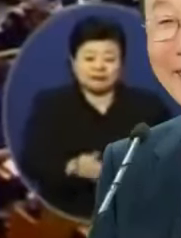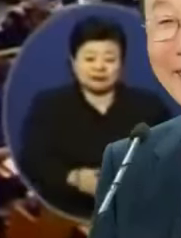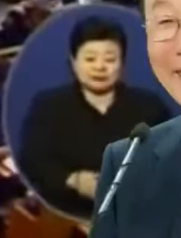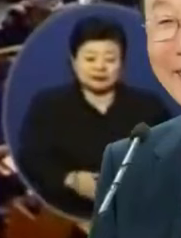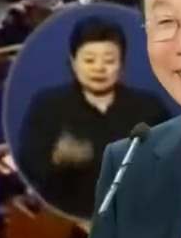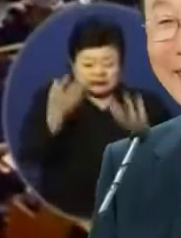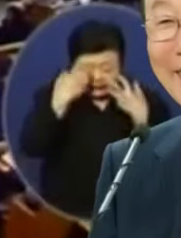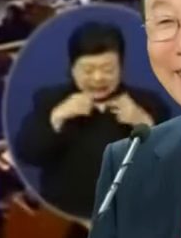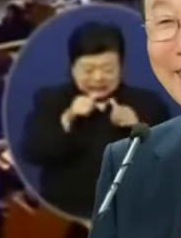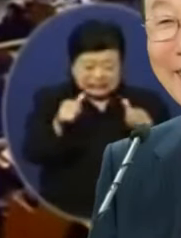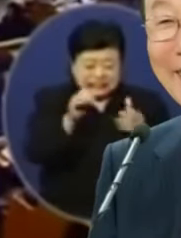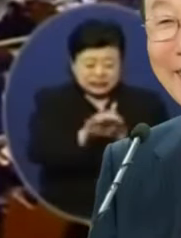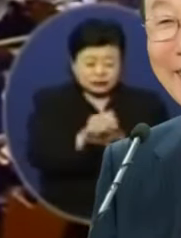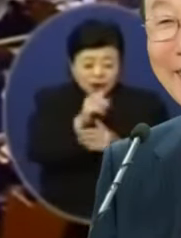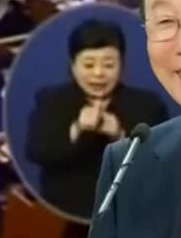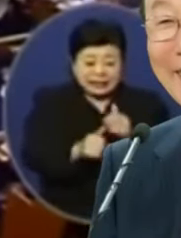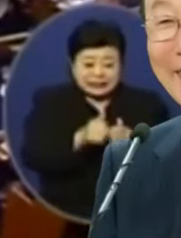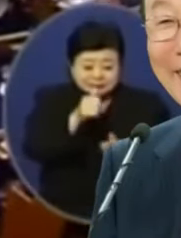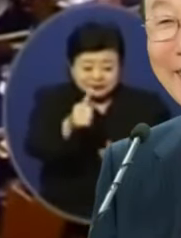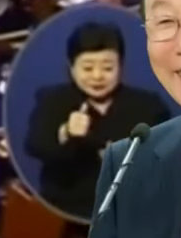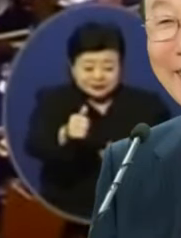사드락과 메삭과 아벳니고의 하나님을